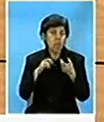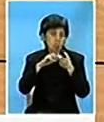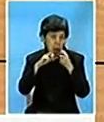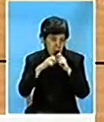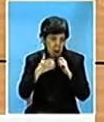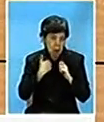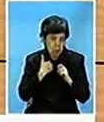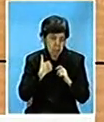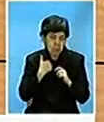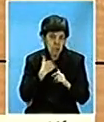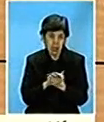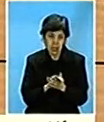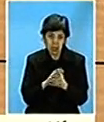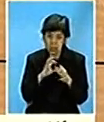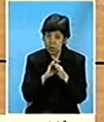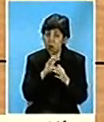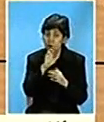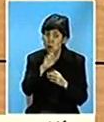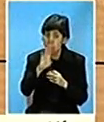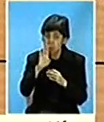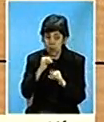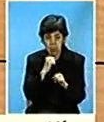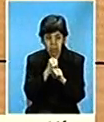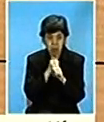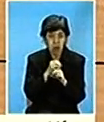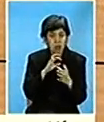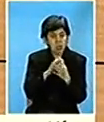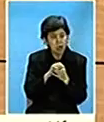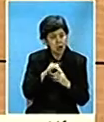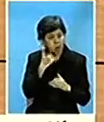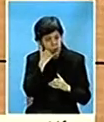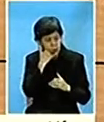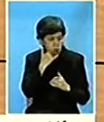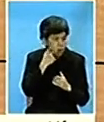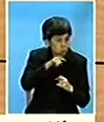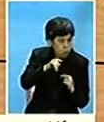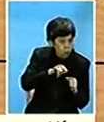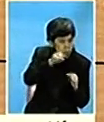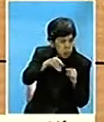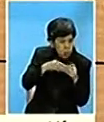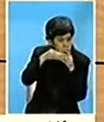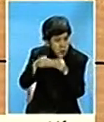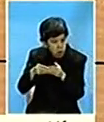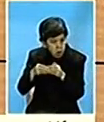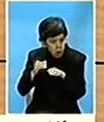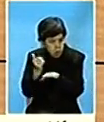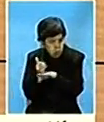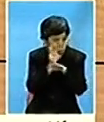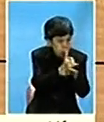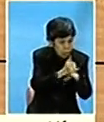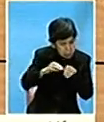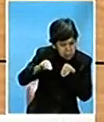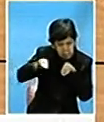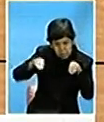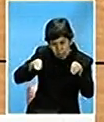ปฏิบัติก็คือเรื่องระบบการสื่อสารส่งต่อของผู้ป่วยเหล่านี้นะครับผู้ป่วยใกล้ที่ไหนก็ต้องไป